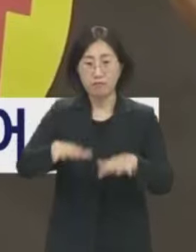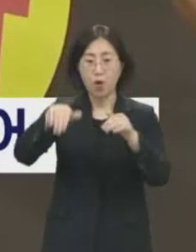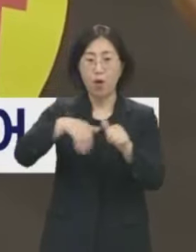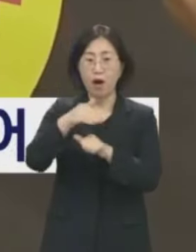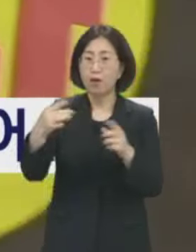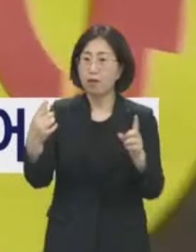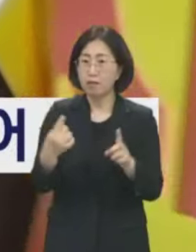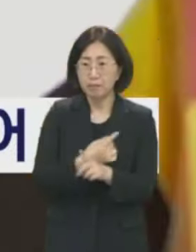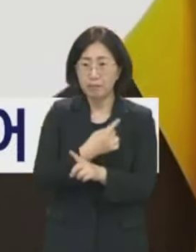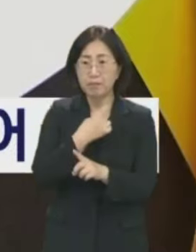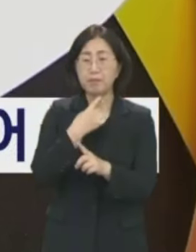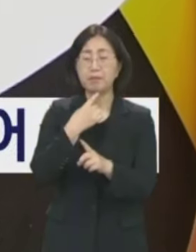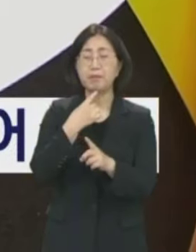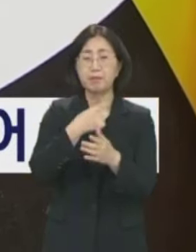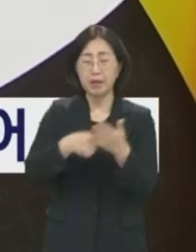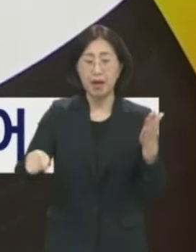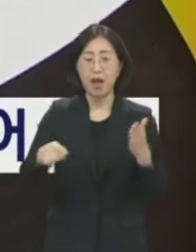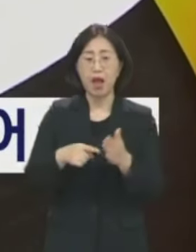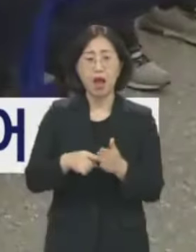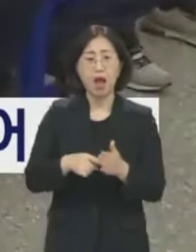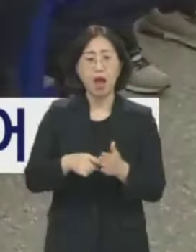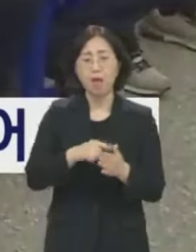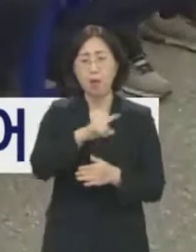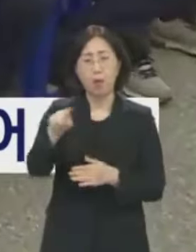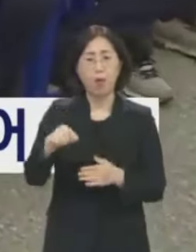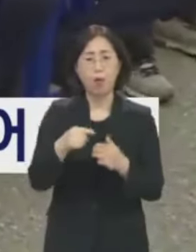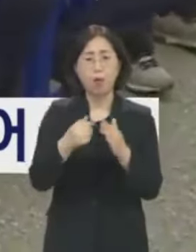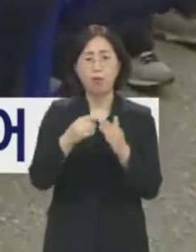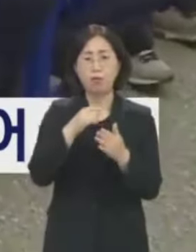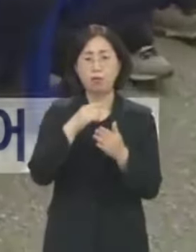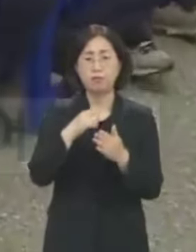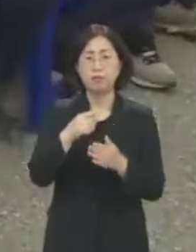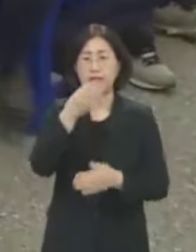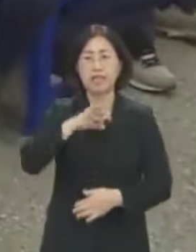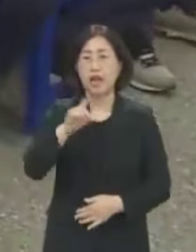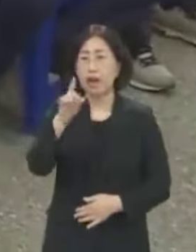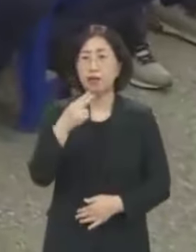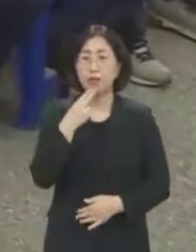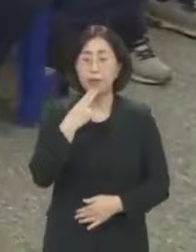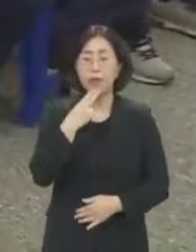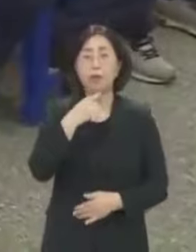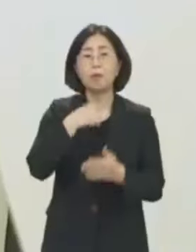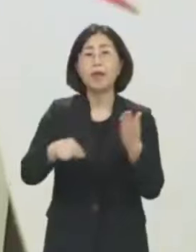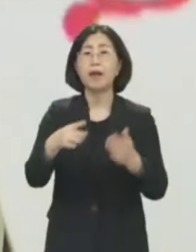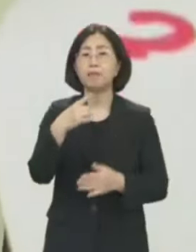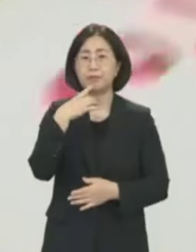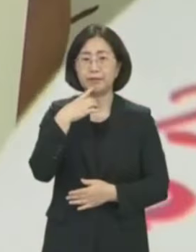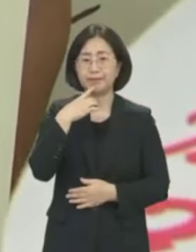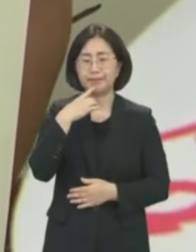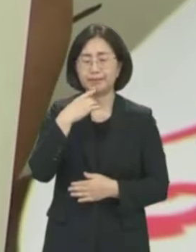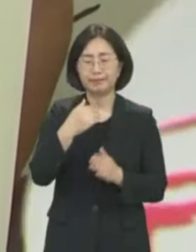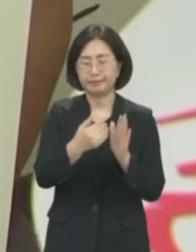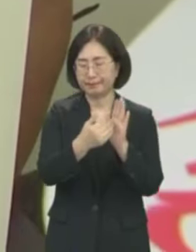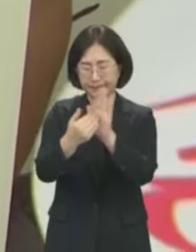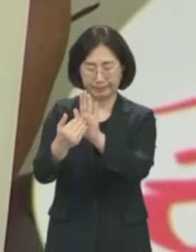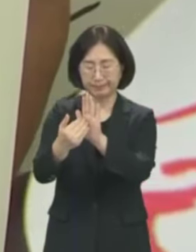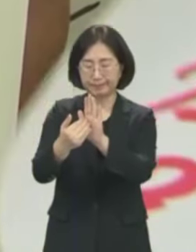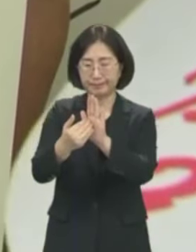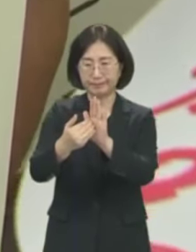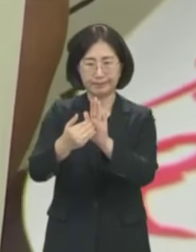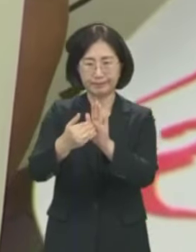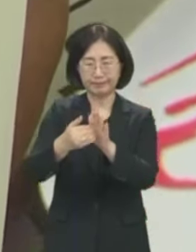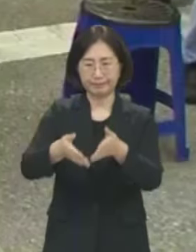농작물 피해 등 주민들을 위한 이득은 하나도 없고 피해만 돌아올 것이라며 댐 건설 저지 의사를 다시 한번